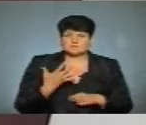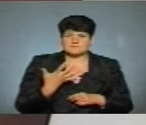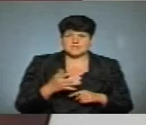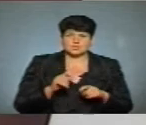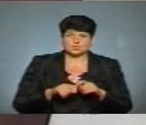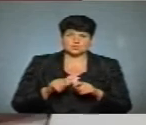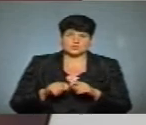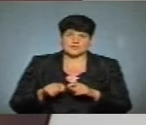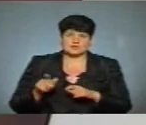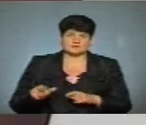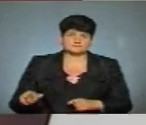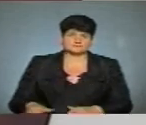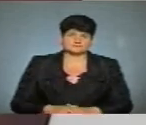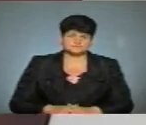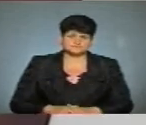контролерів.